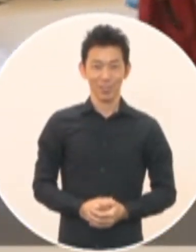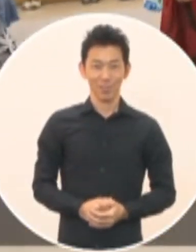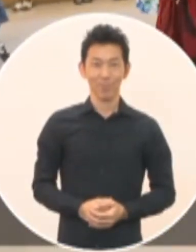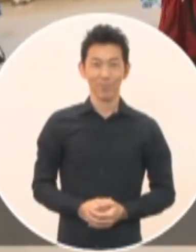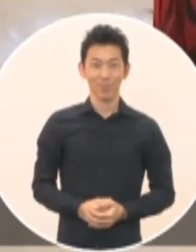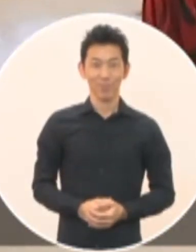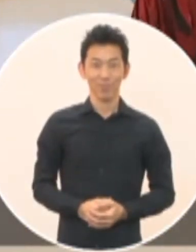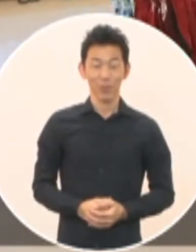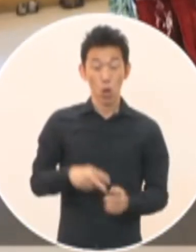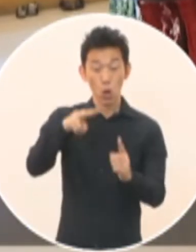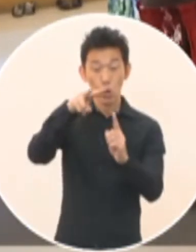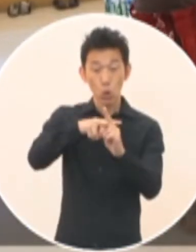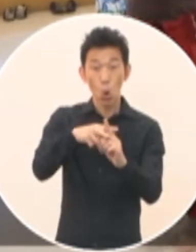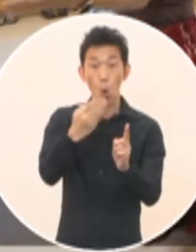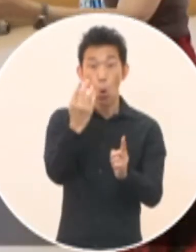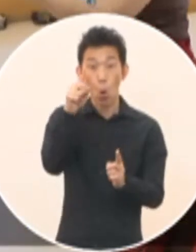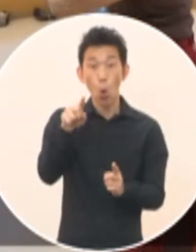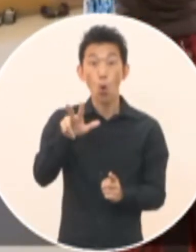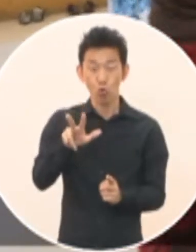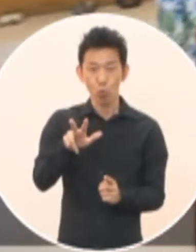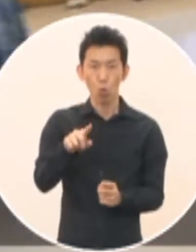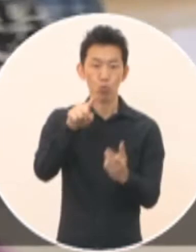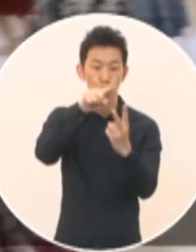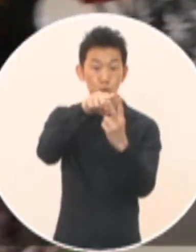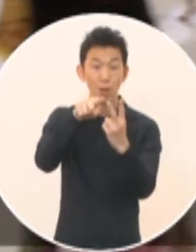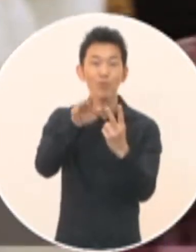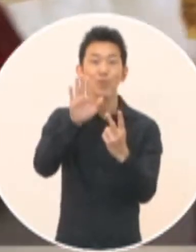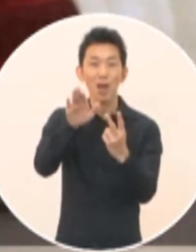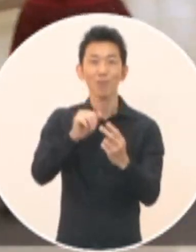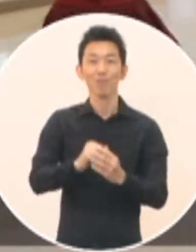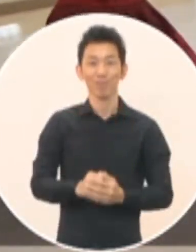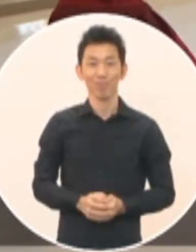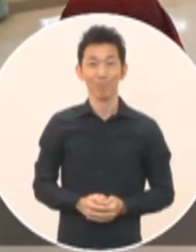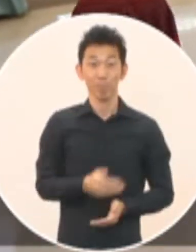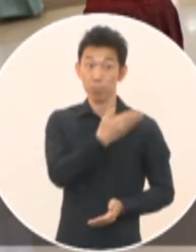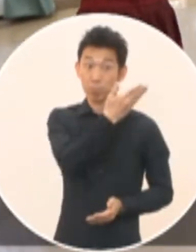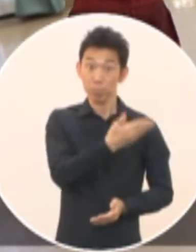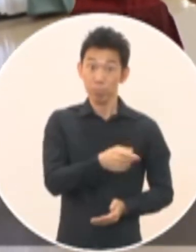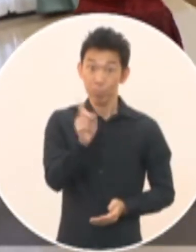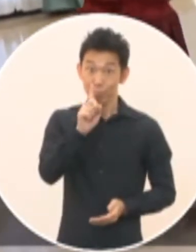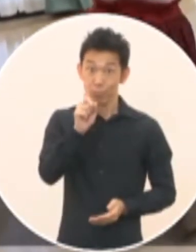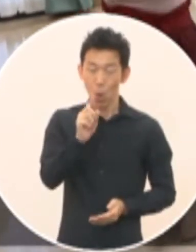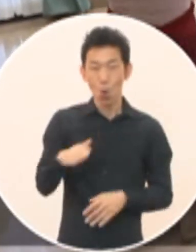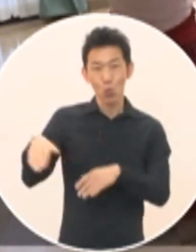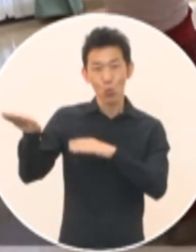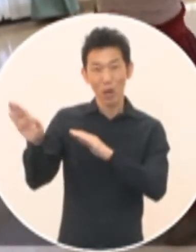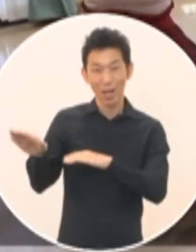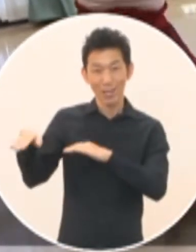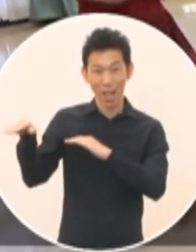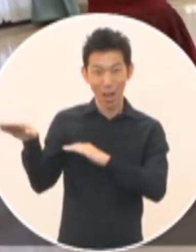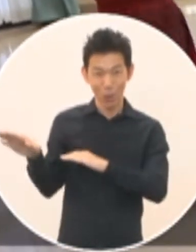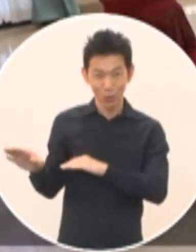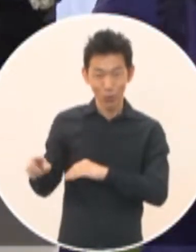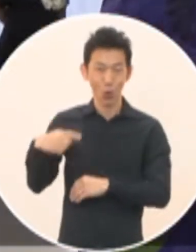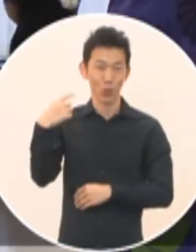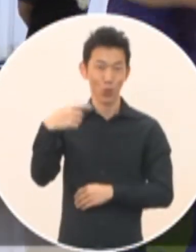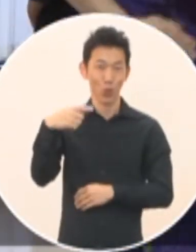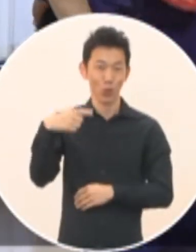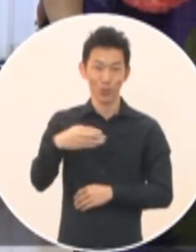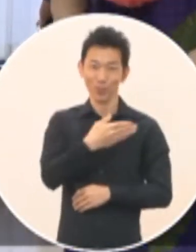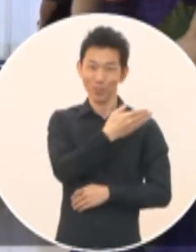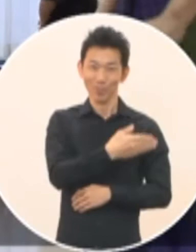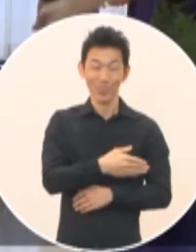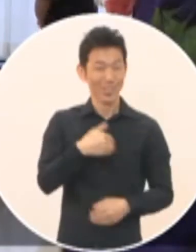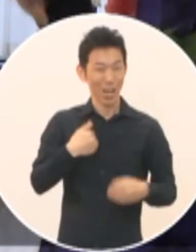またショーホールも2つあります。この日はフラダンスのレッスンが開かれていました。